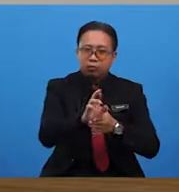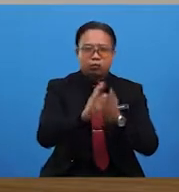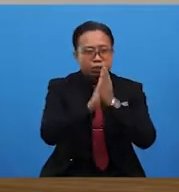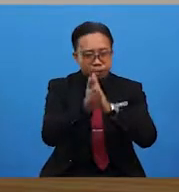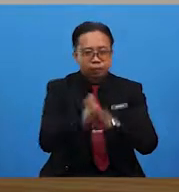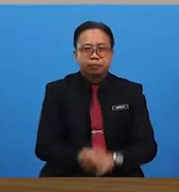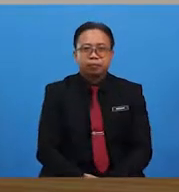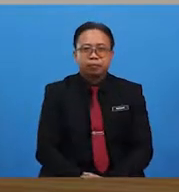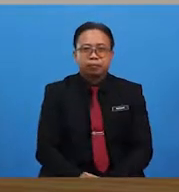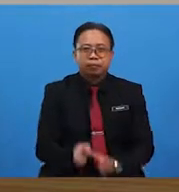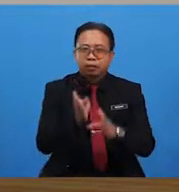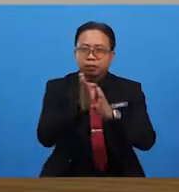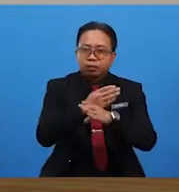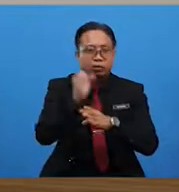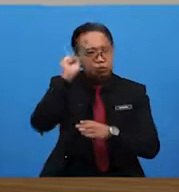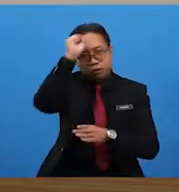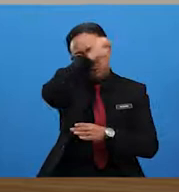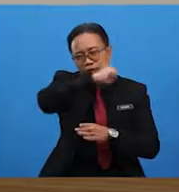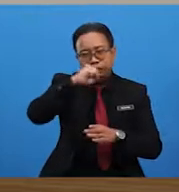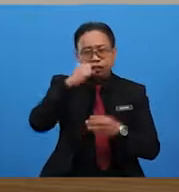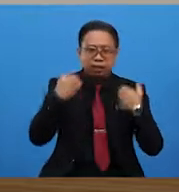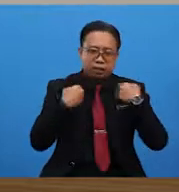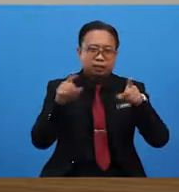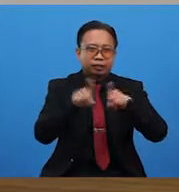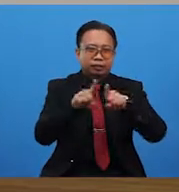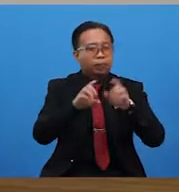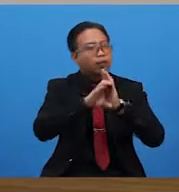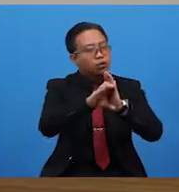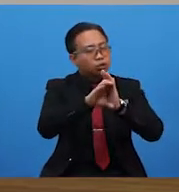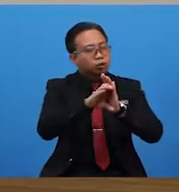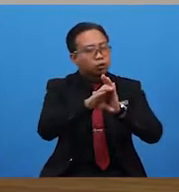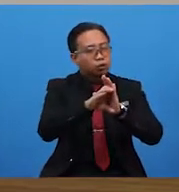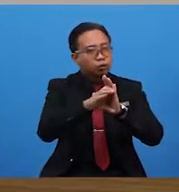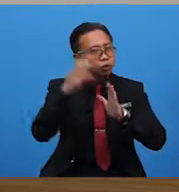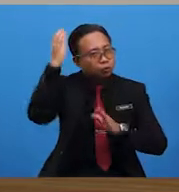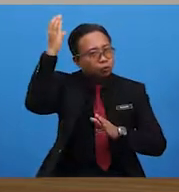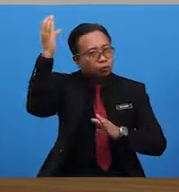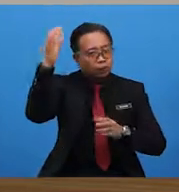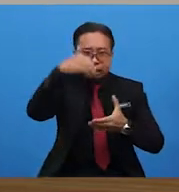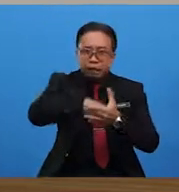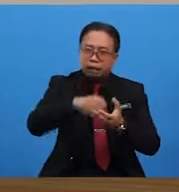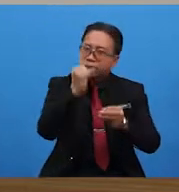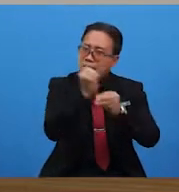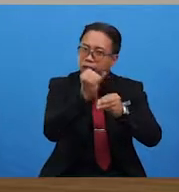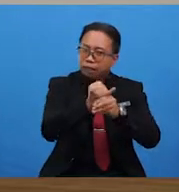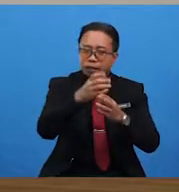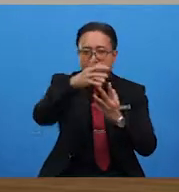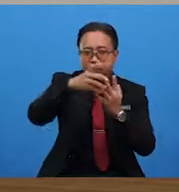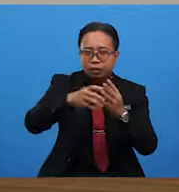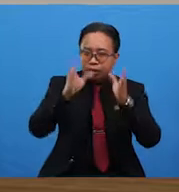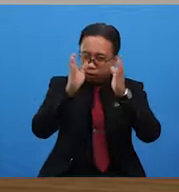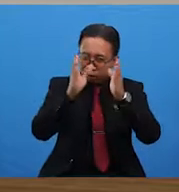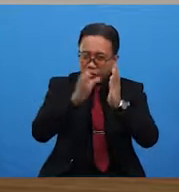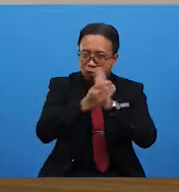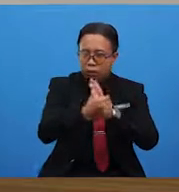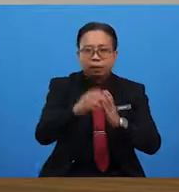terbentuk berdasarkan sifat yang dipunyai bersama contoh konsep dalam sebuah karya yang boleh dipilih oleh pelajar